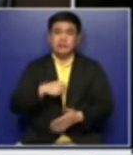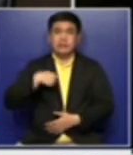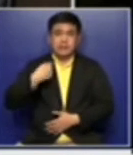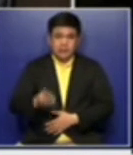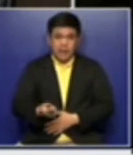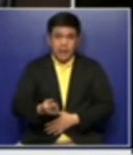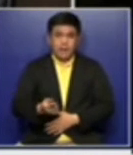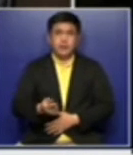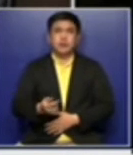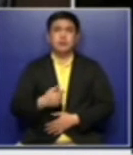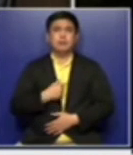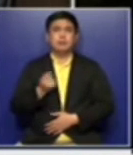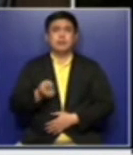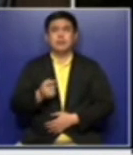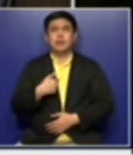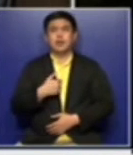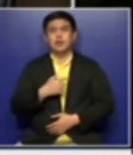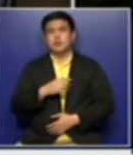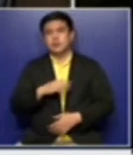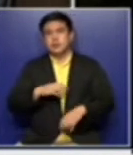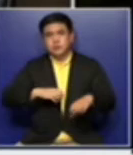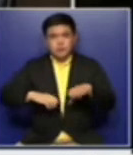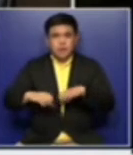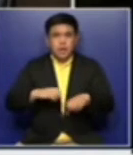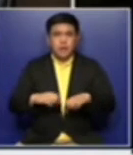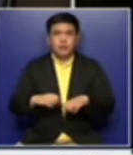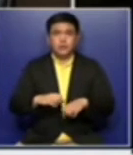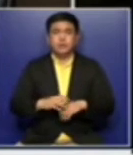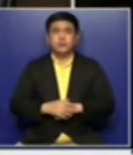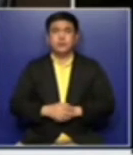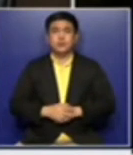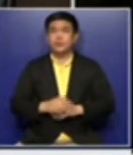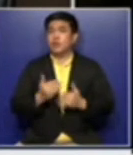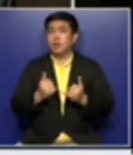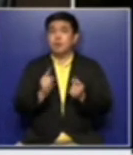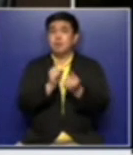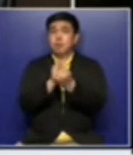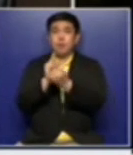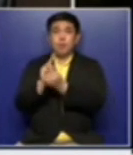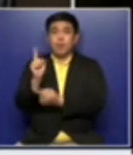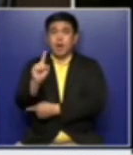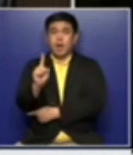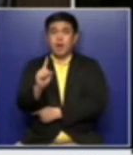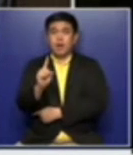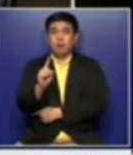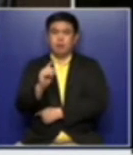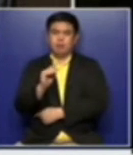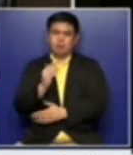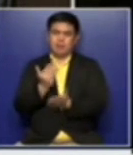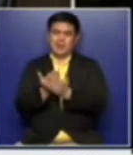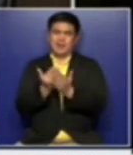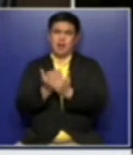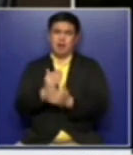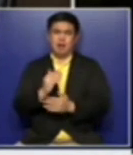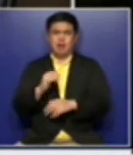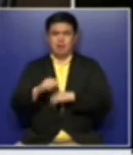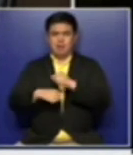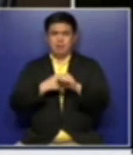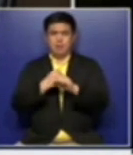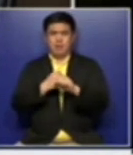ำที่ไม่อ่านหลีกเลี่ยงได้ที่ขณะนี้ไต่ระดับสูงขึ้นทุกปีทุ